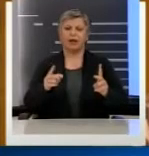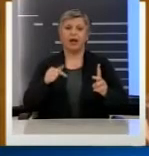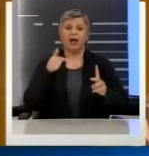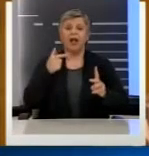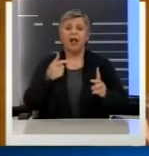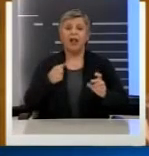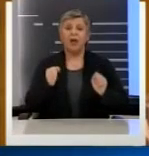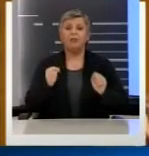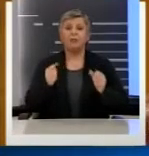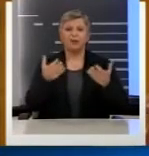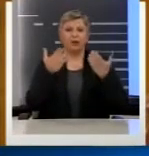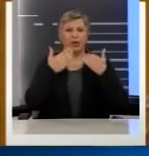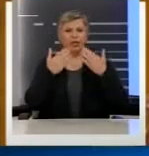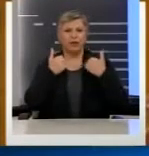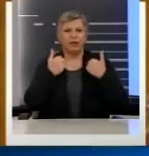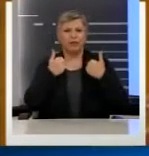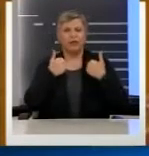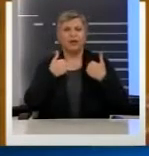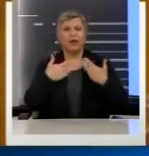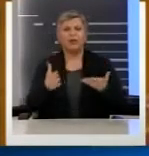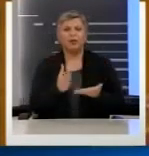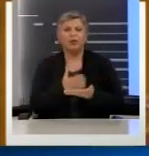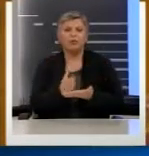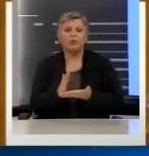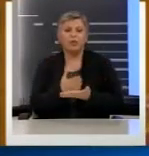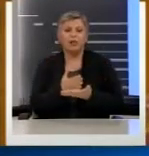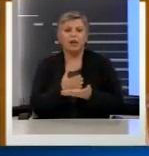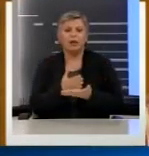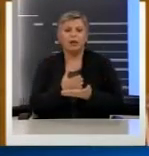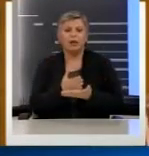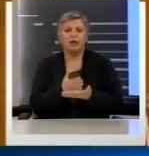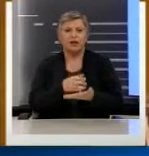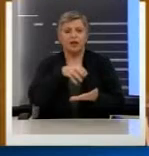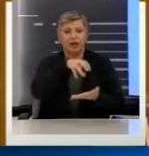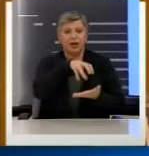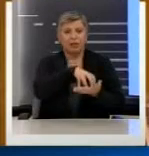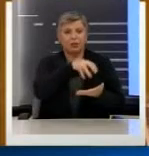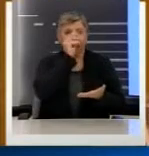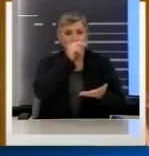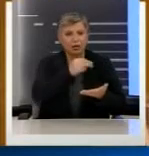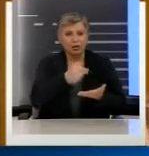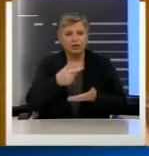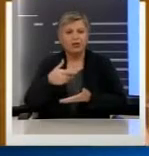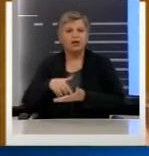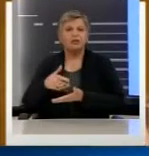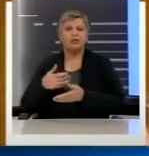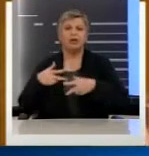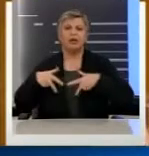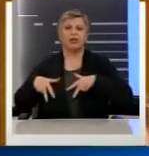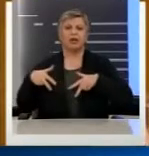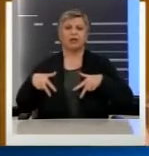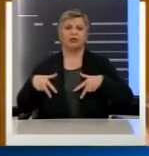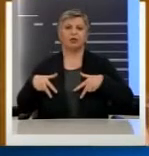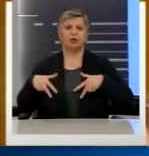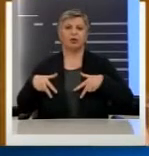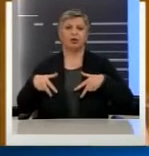σχέσεων κράτους και εκκλησίας, που είναι ένα εξελισσόμενο ζήτημα, το πολιτικό σύστημα